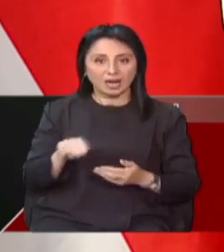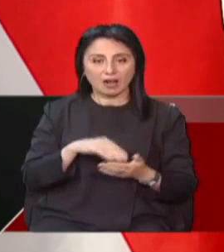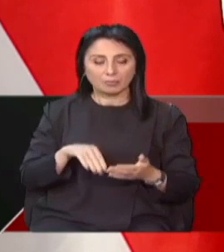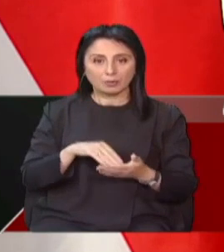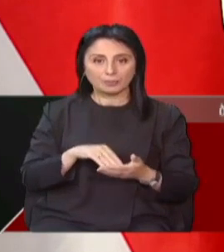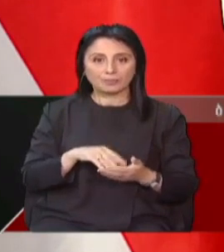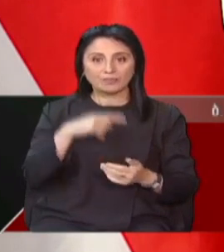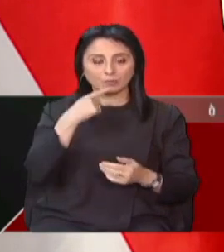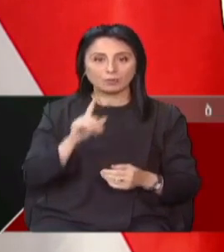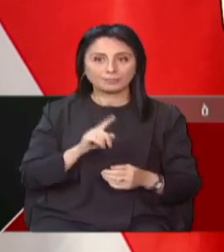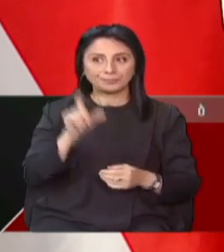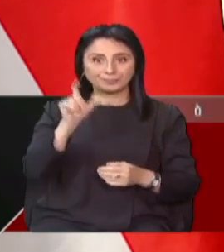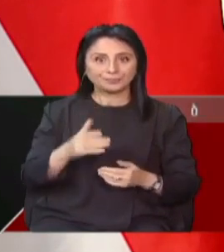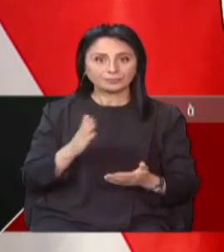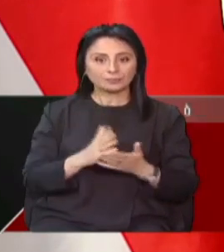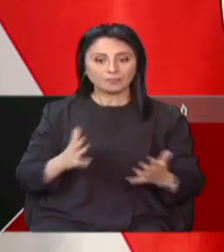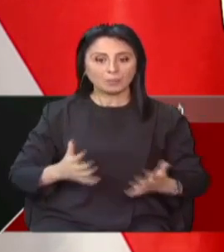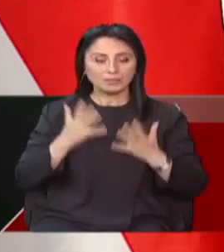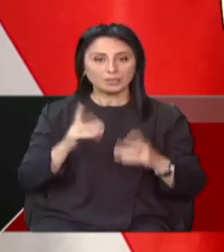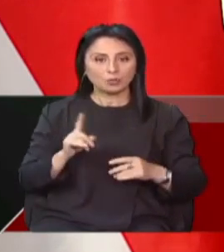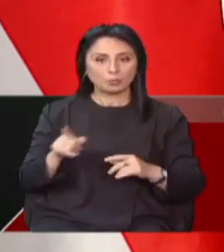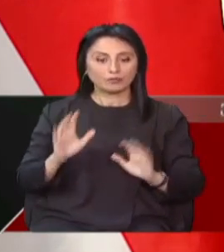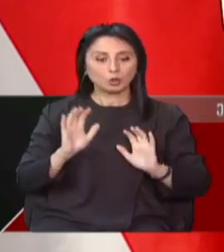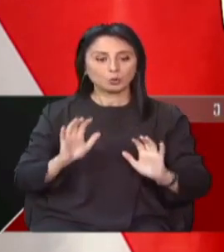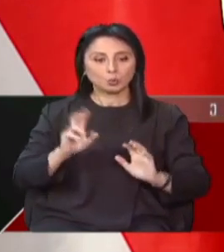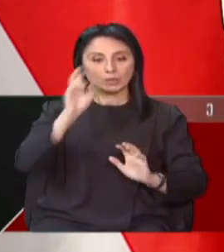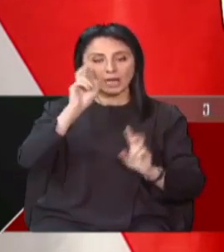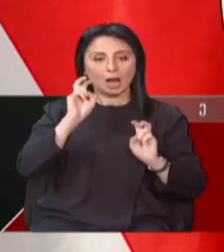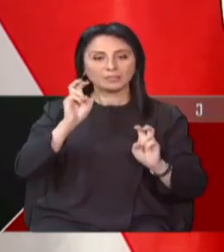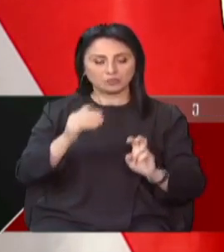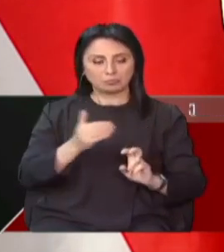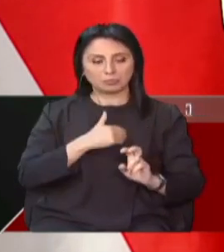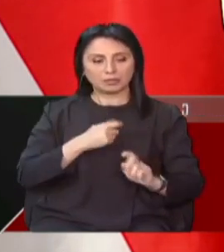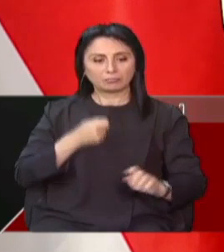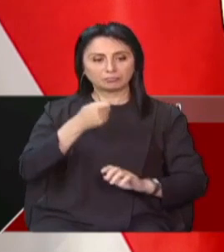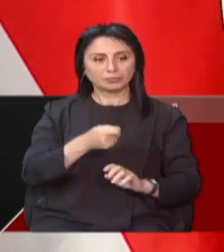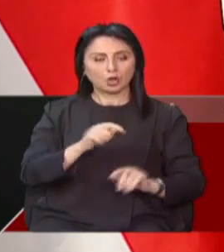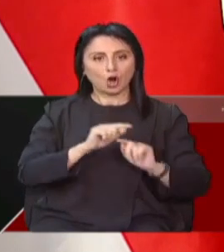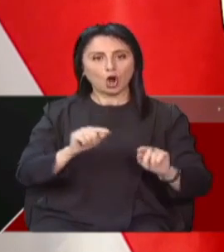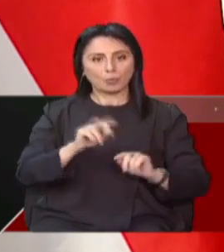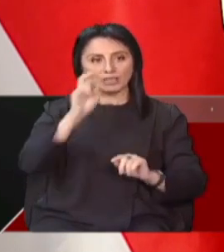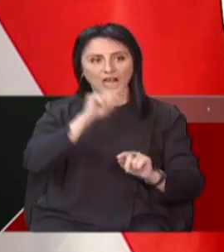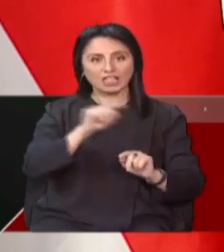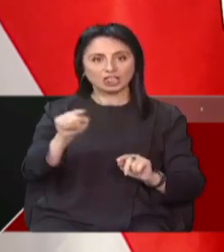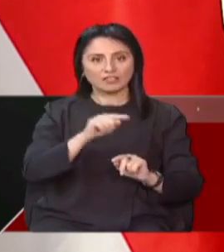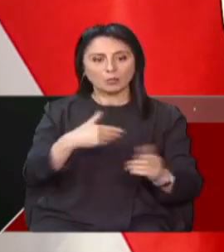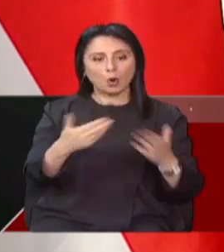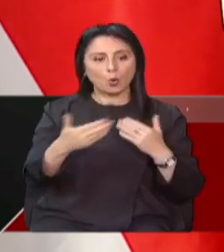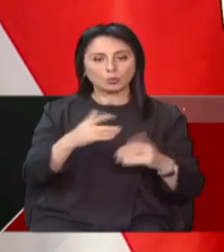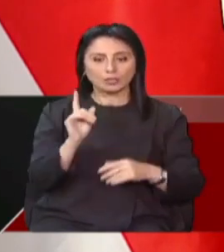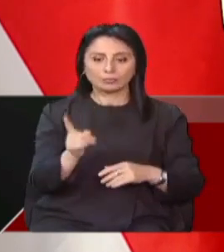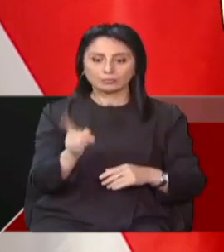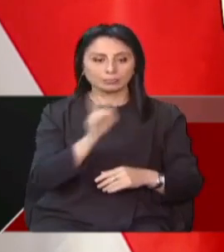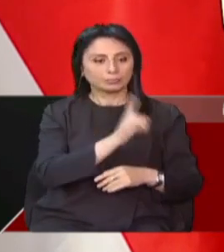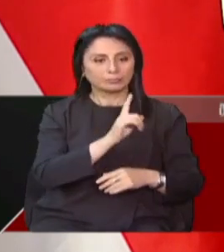ore, am bobstrom, masa cu ambiția rom, is zruna, sahem ți poi brivat, da, opoziția, da, heli supleba, mă uto de pshol me